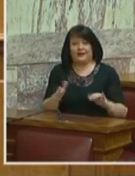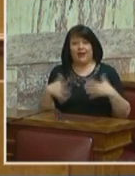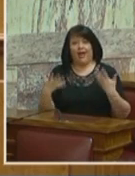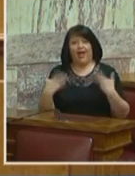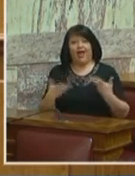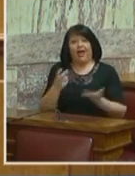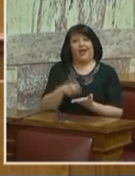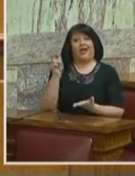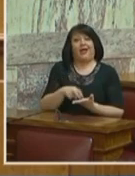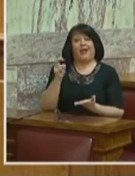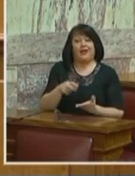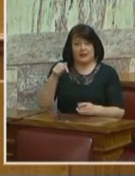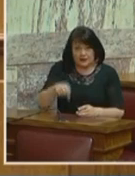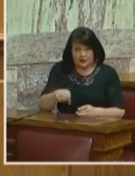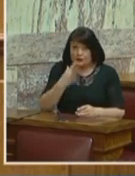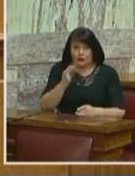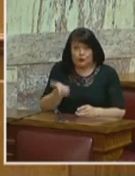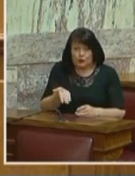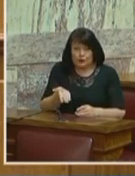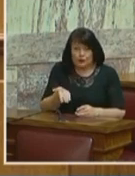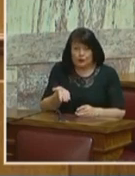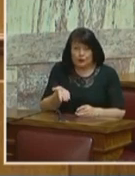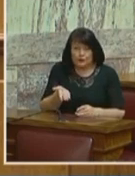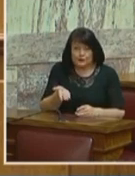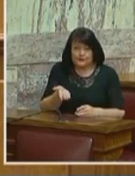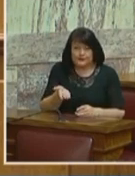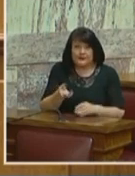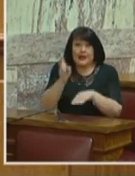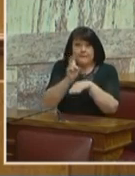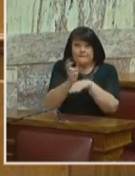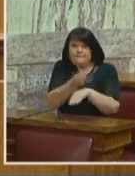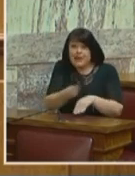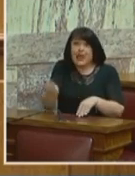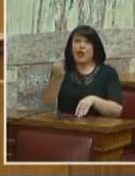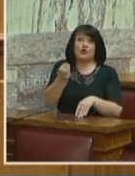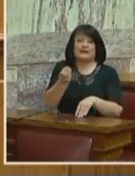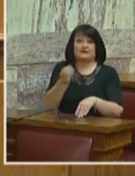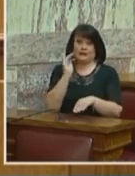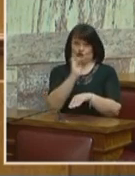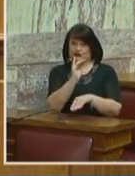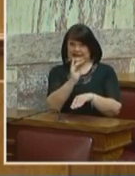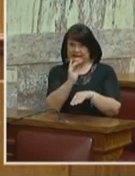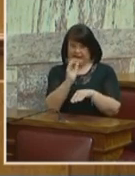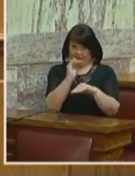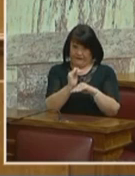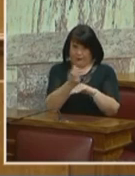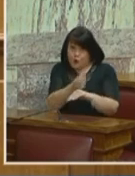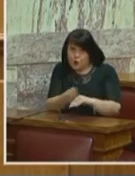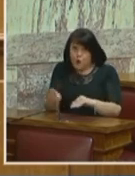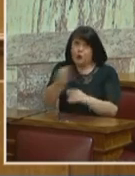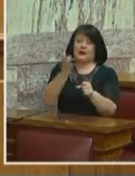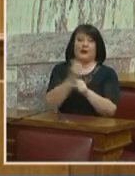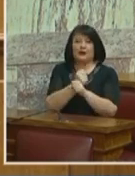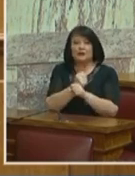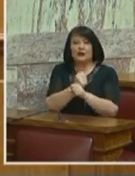σήμερα, γιατί βγάζετε μεγαλύτερο πλεώνασμα από αυτό που σας ζητήθηκε, το βγάζετε από